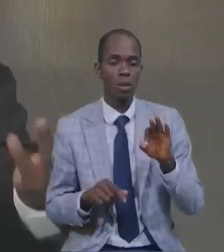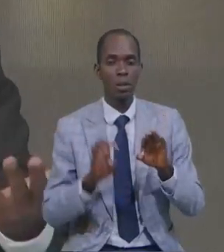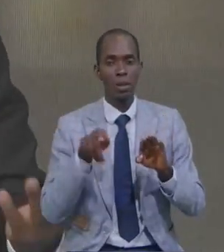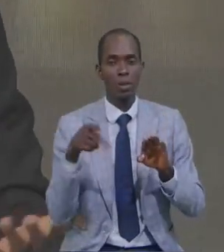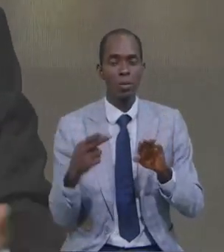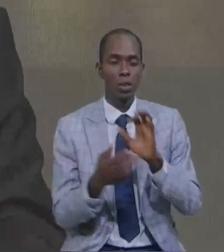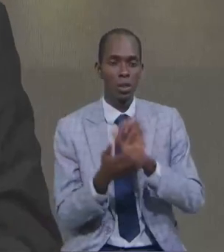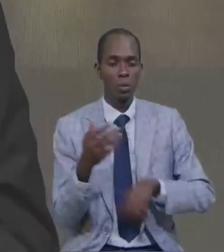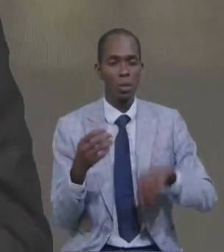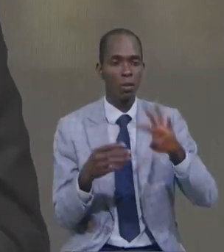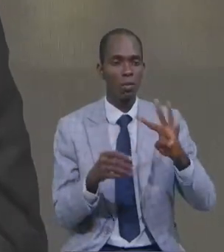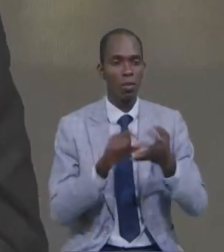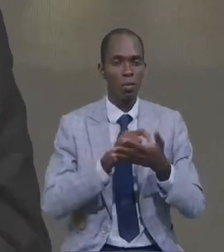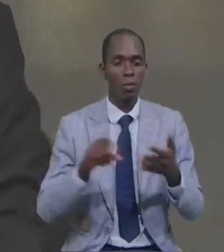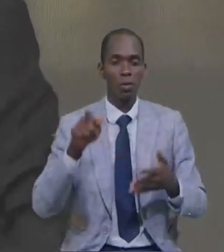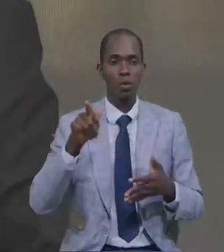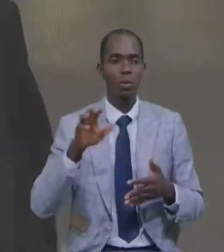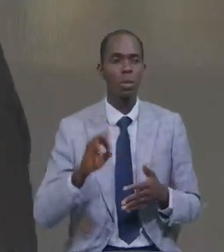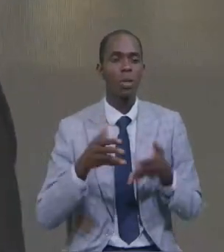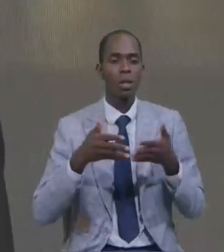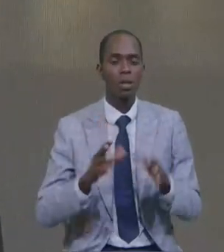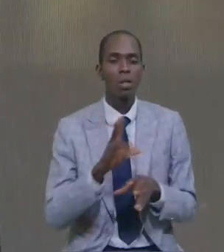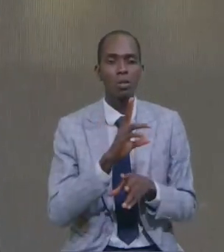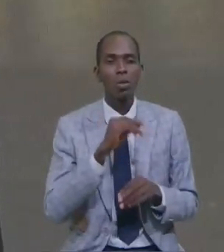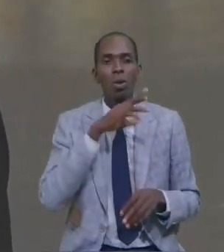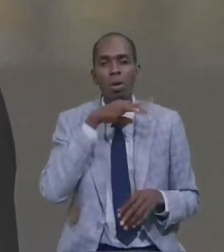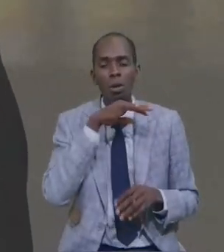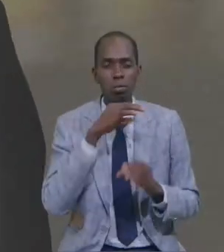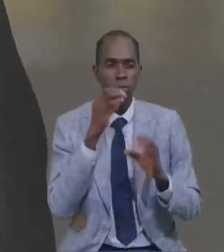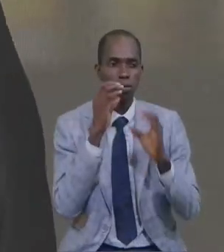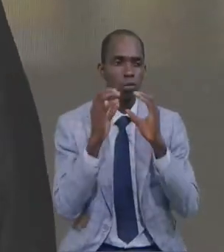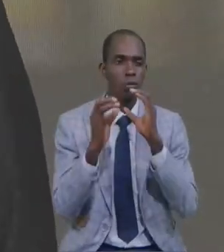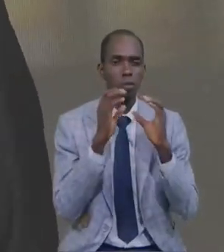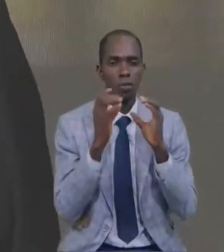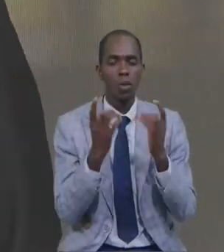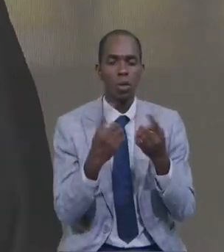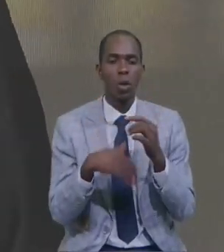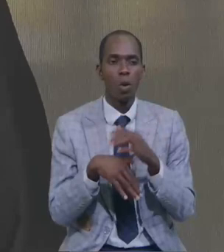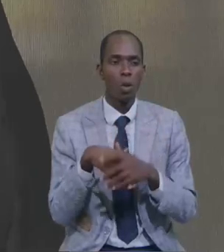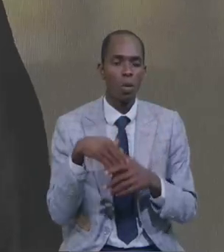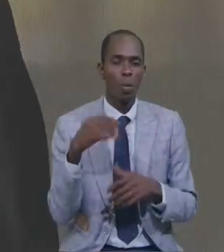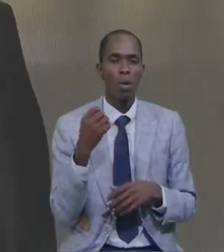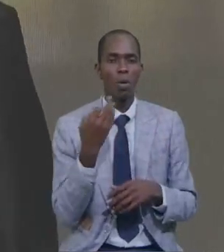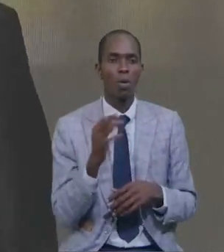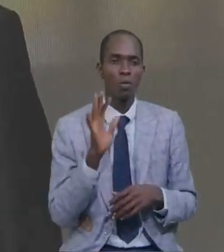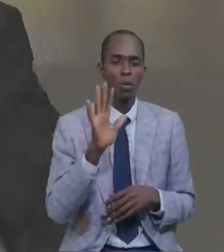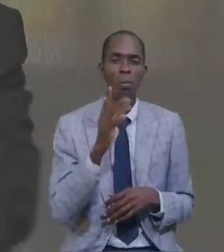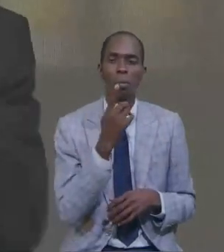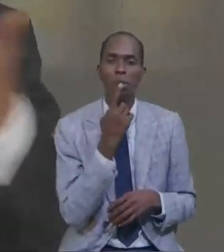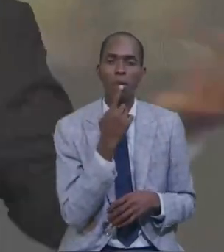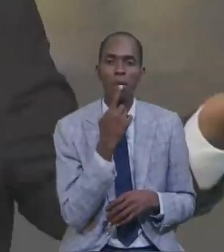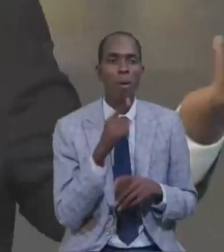qu'il ne sort de votre bouche aucune parole mauvaise, mais s'il y a lieu, quelques bonnes paroles qui servent à